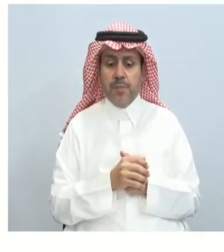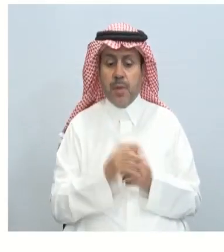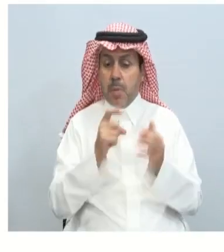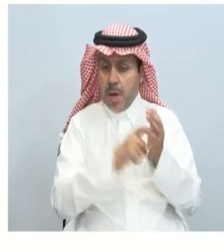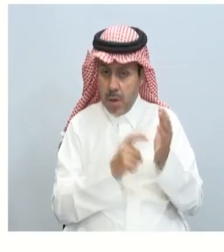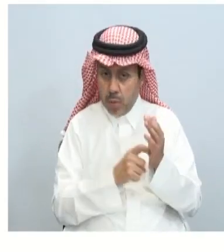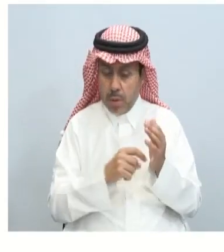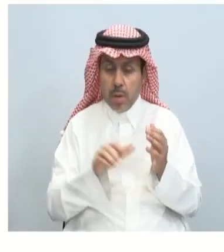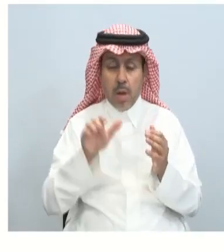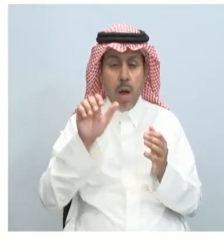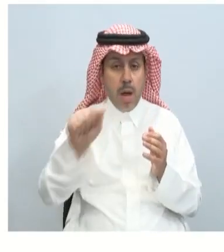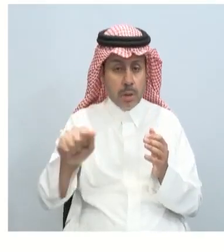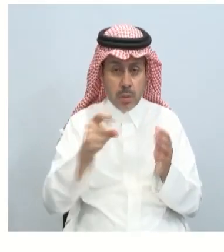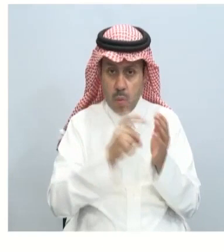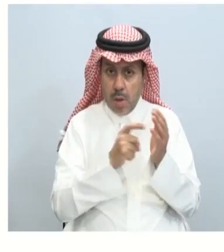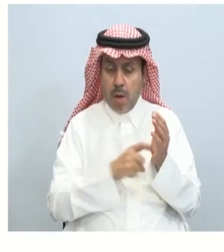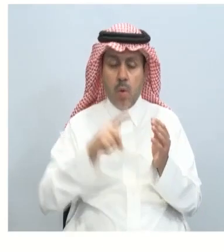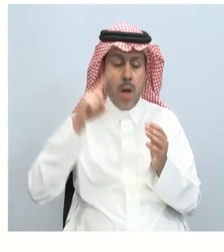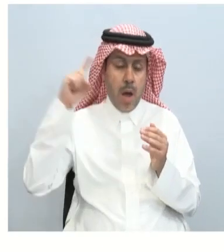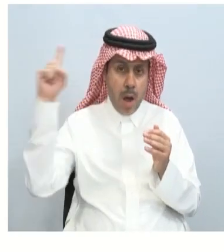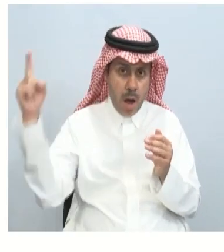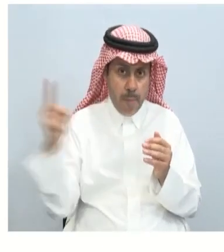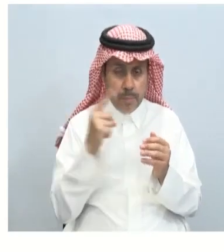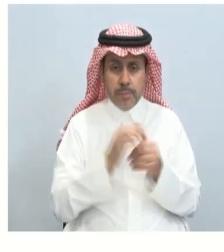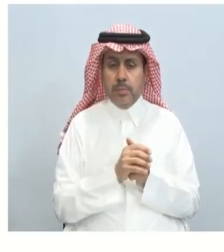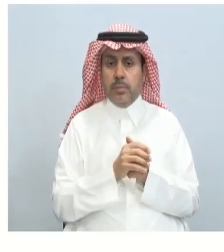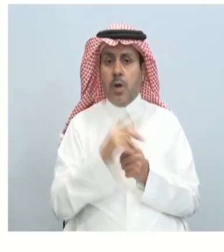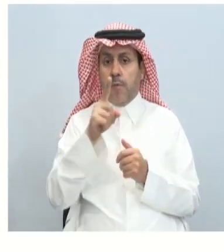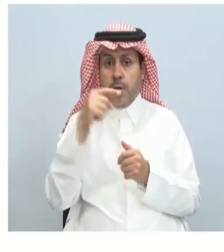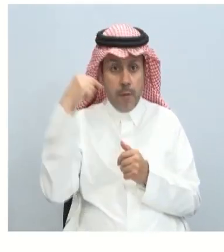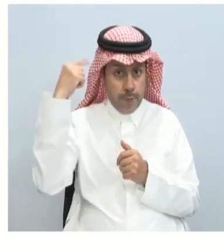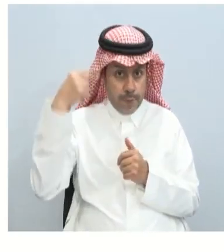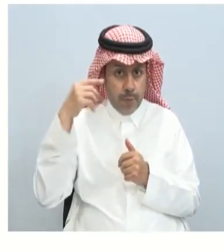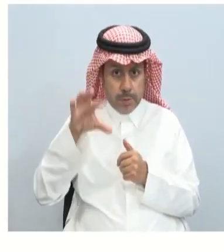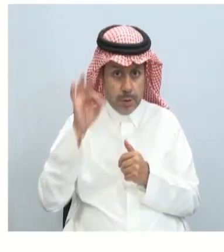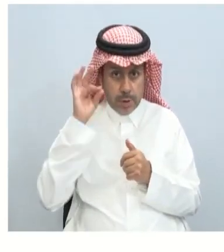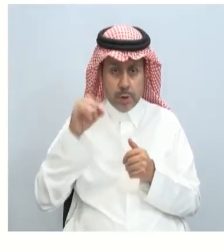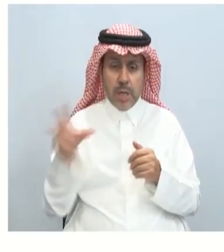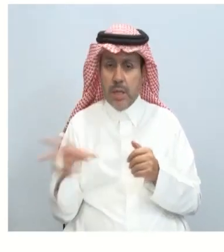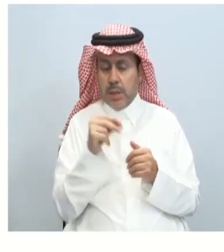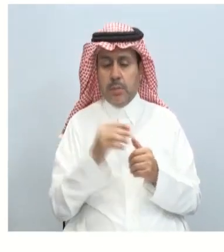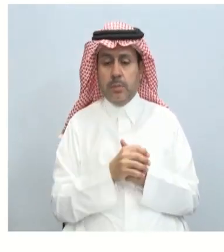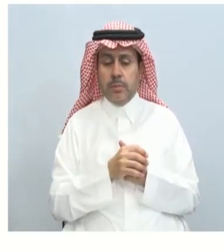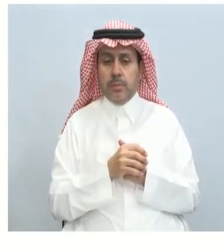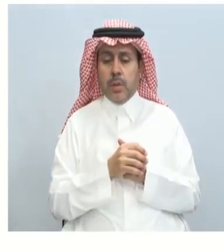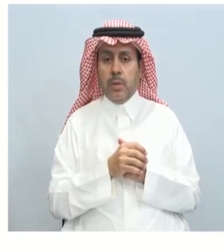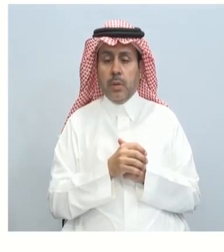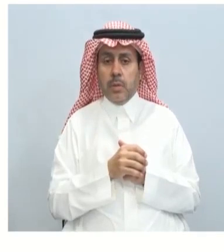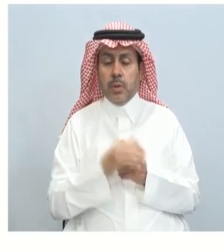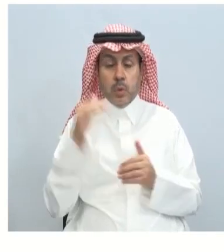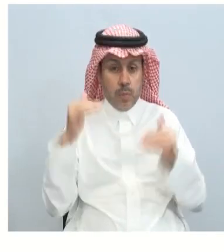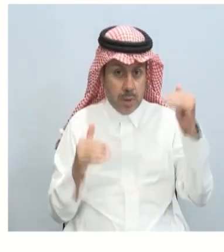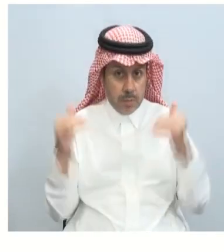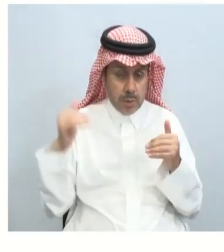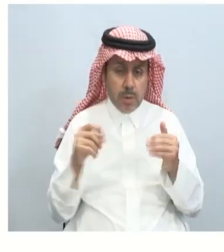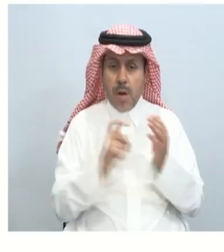او التمييز بين القانون الخاص والقانون العام فريد منك ان تستخلص هذه النتائج التي تميز بين